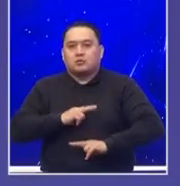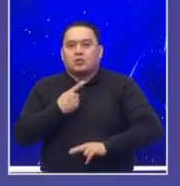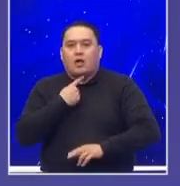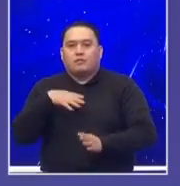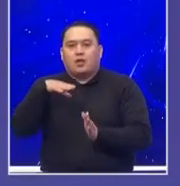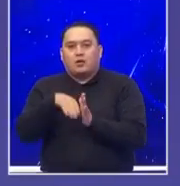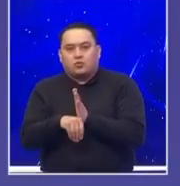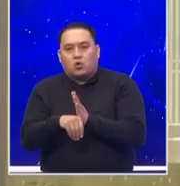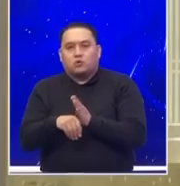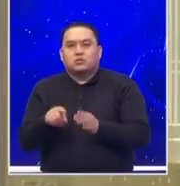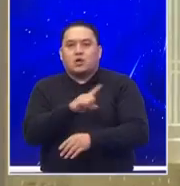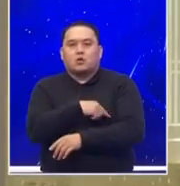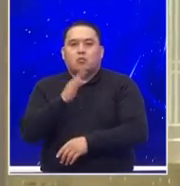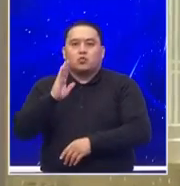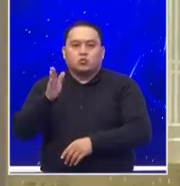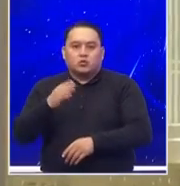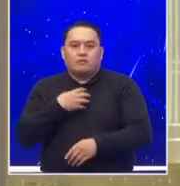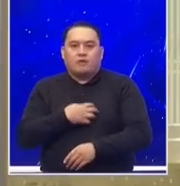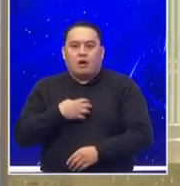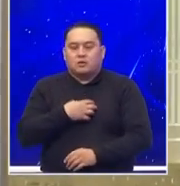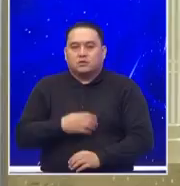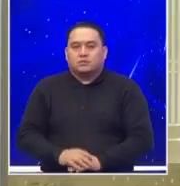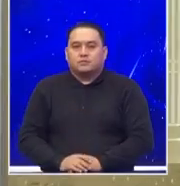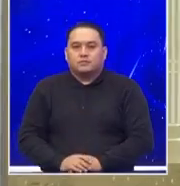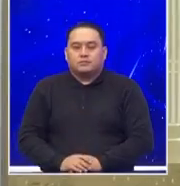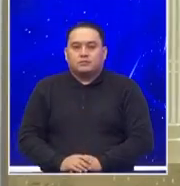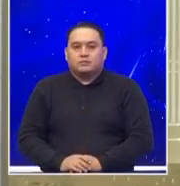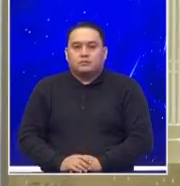беруге шақырады. Бұл сайлау болашақ үшін маңызды екенін айтады.